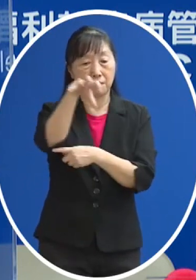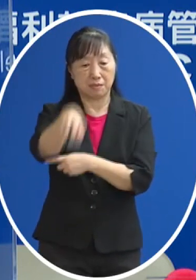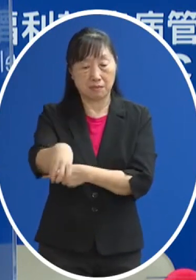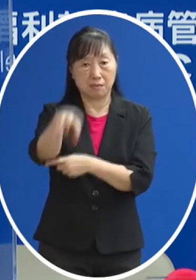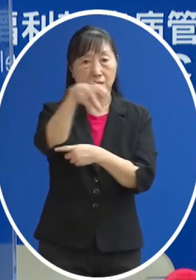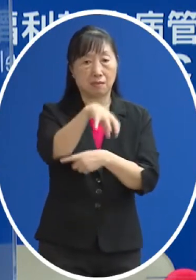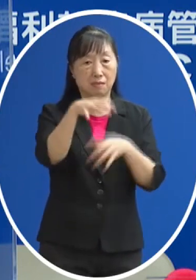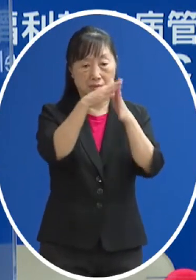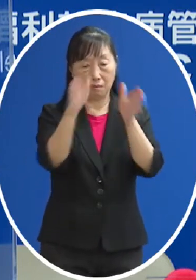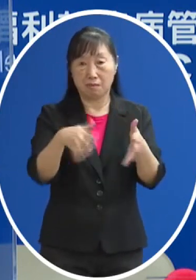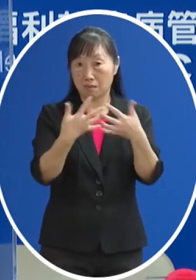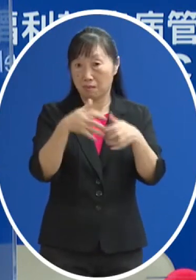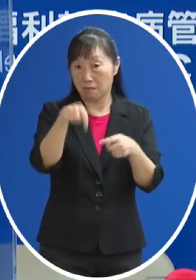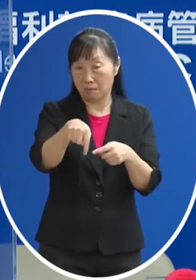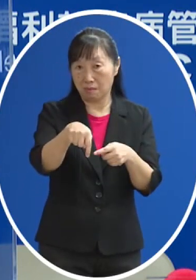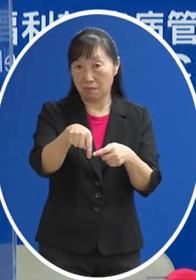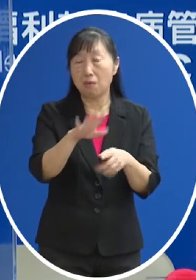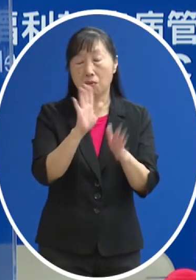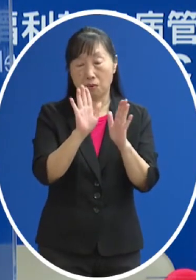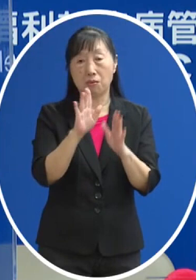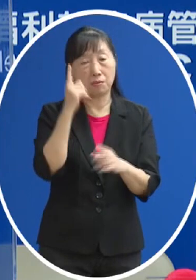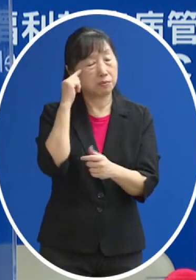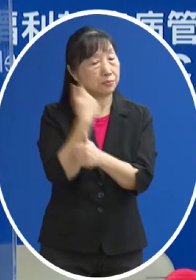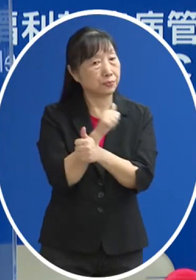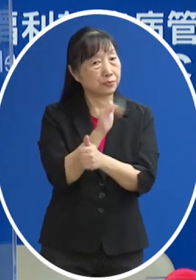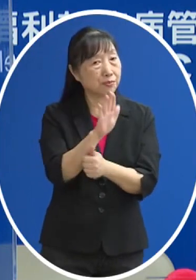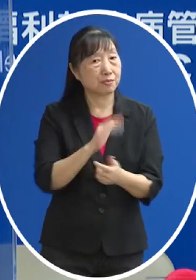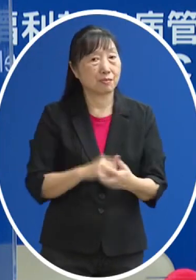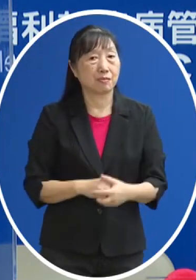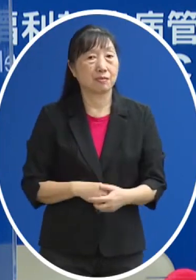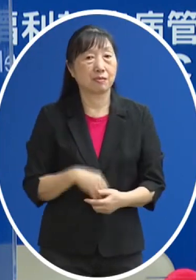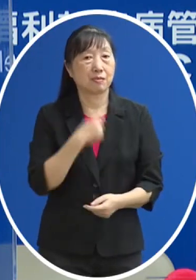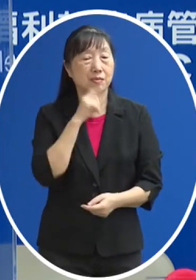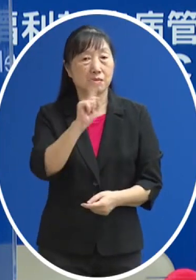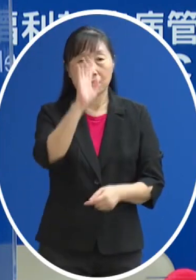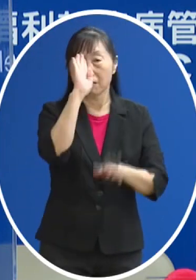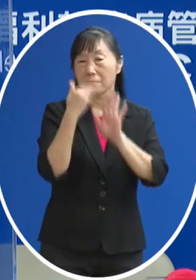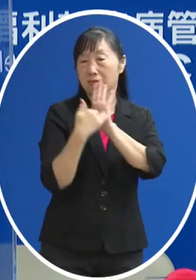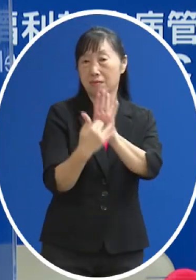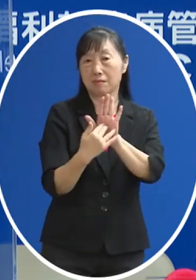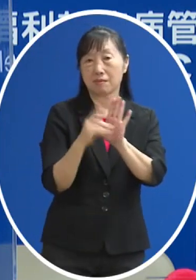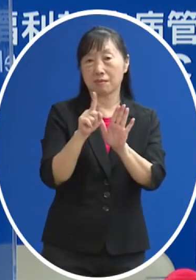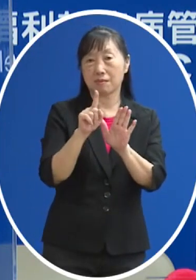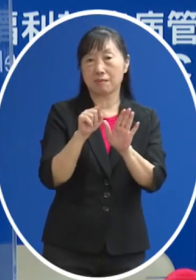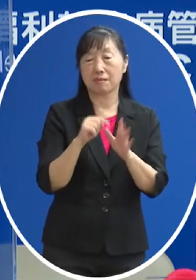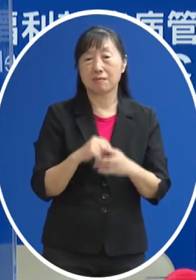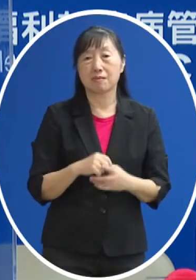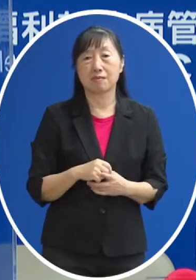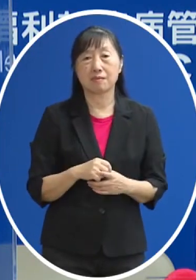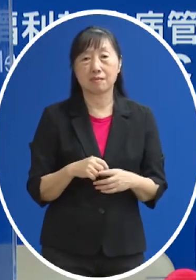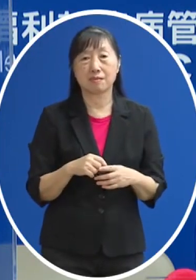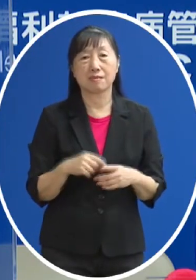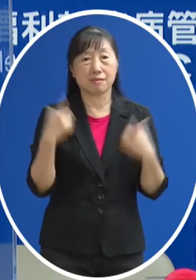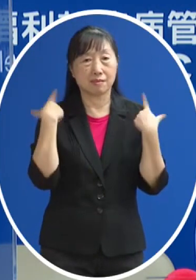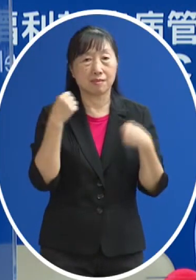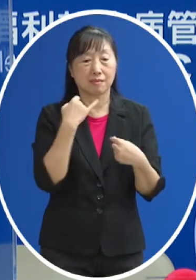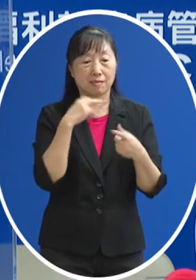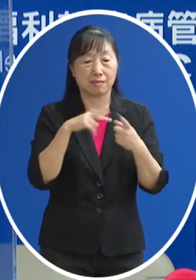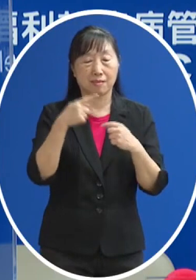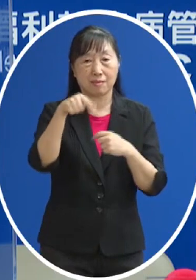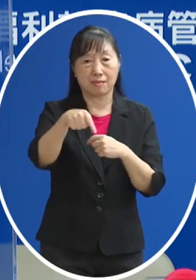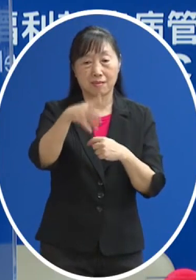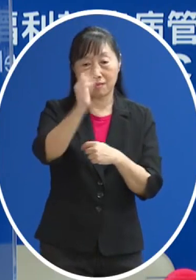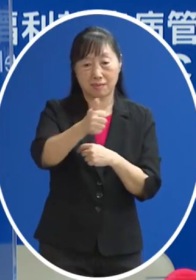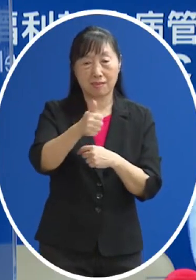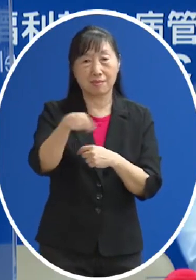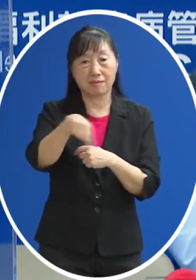哈，那我们也在思考，哈，看在怎么样的防疫的措施下。那本来跟那个相关的业